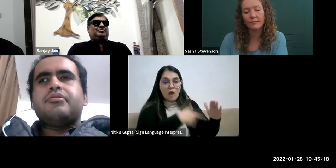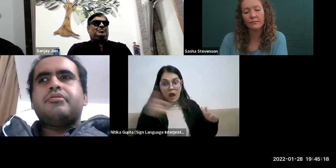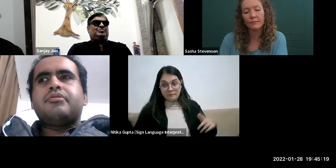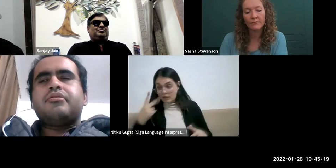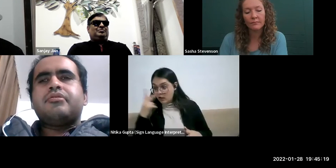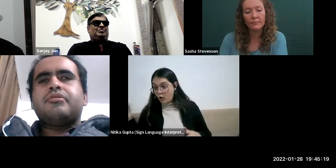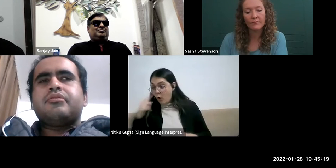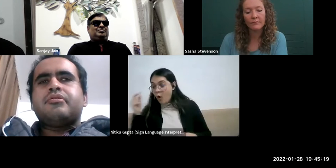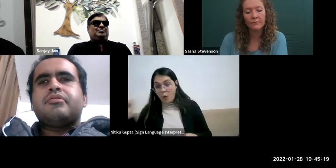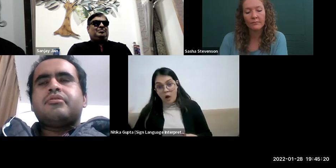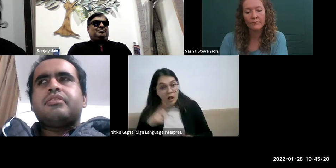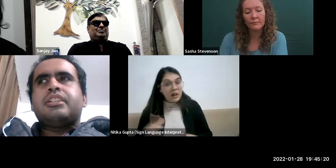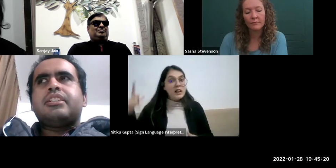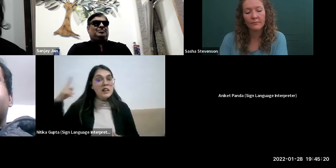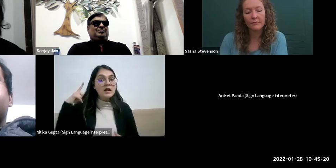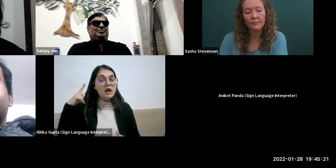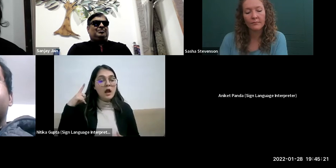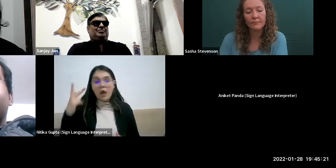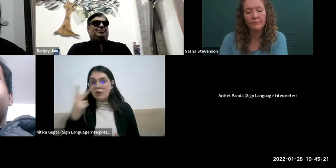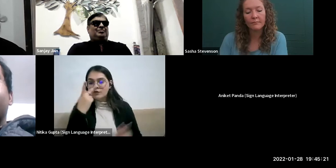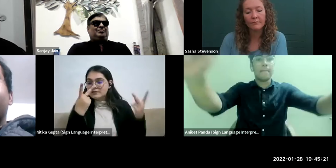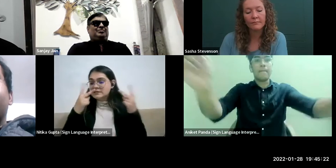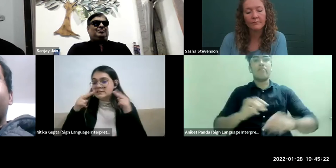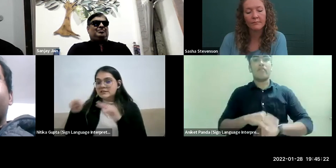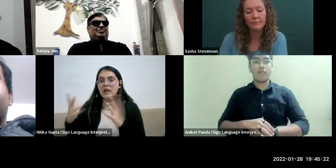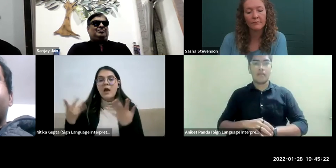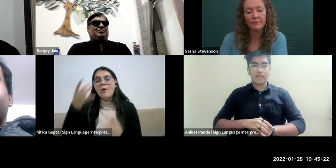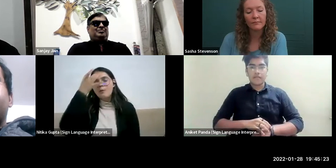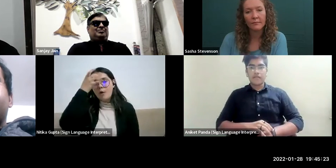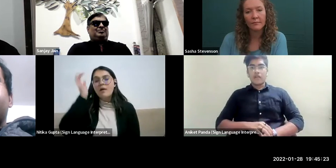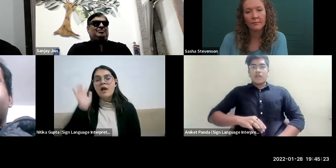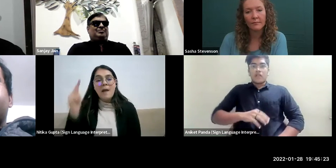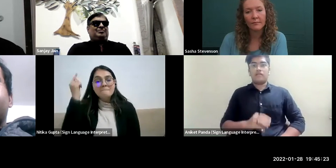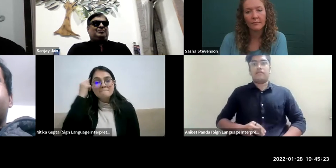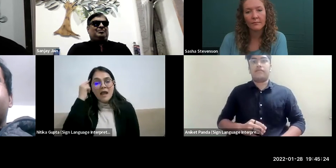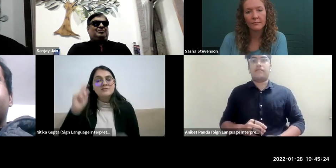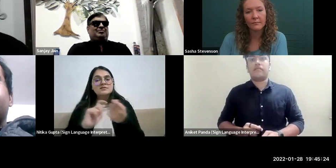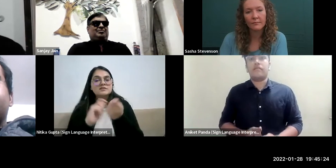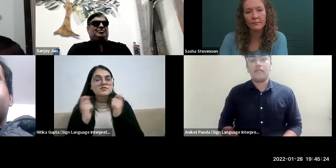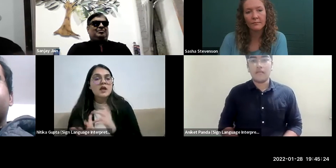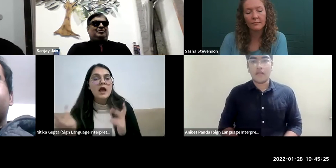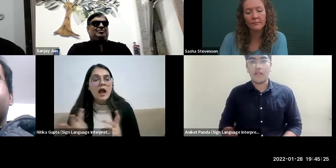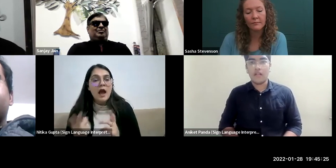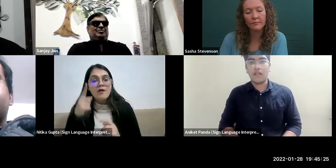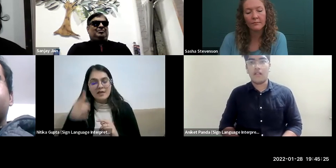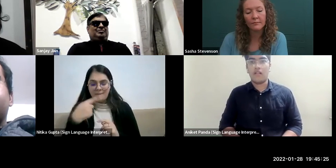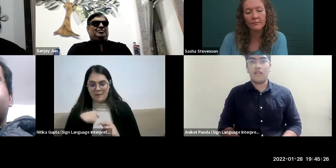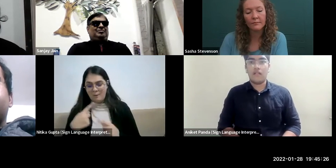उसका क्या होगा? तो ये जी बहुत बहुत प्रॉब्लम्स है, इसका माइंडसेट चेंज करना। ये डेमोक्रेसी ऊपर से